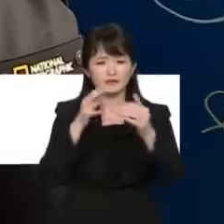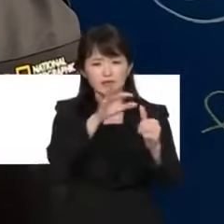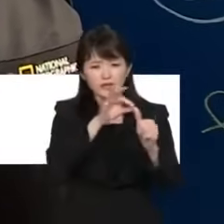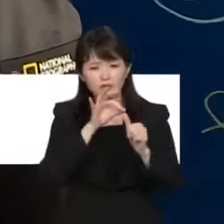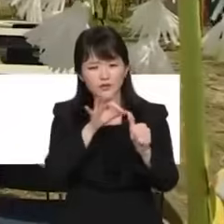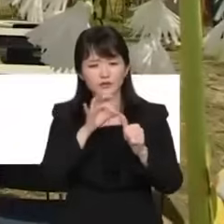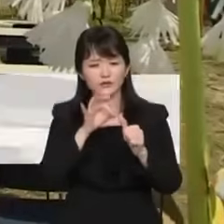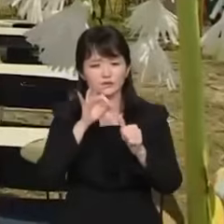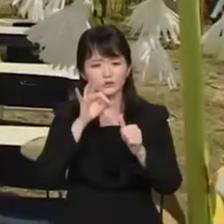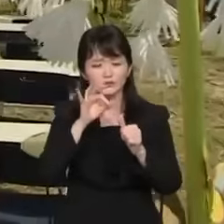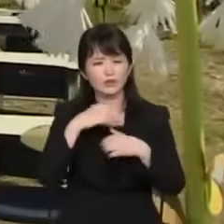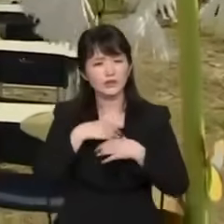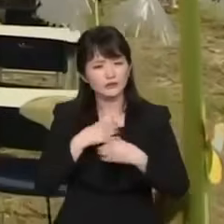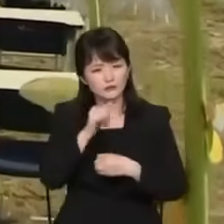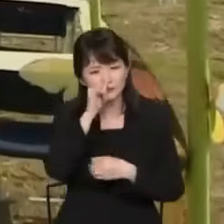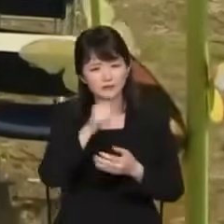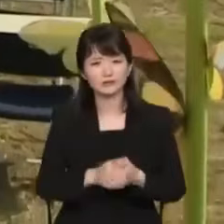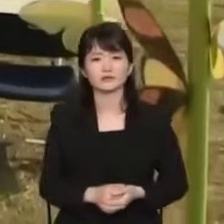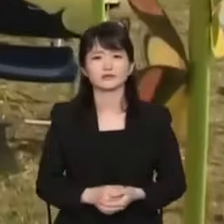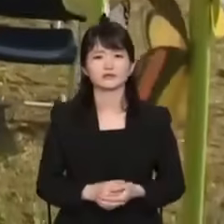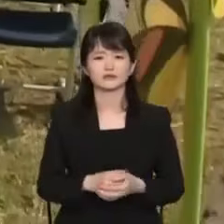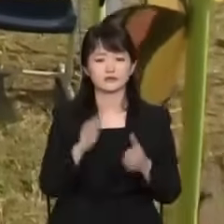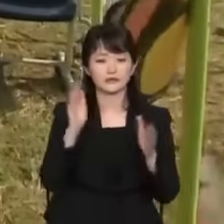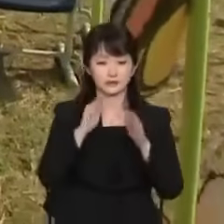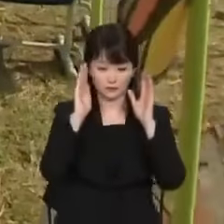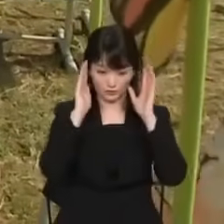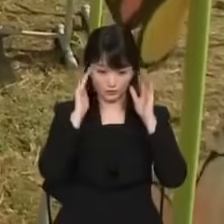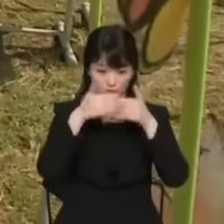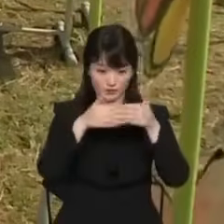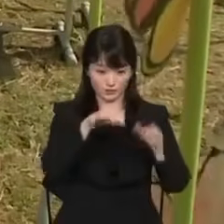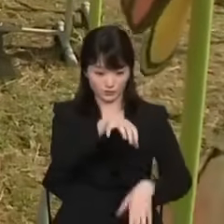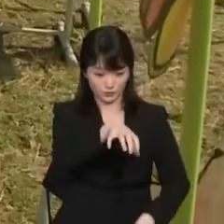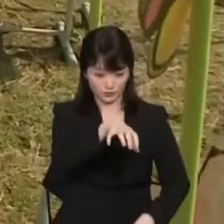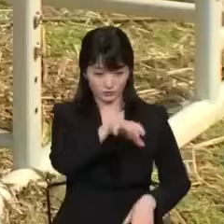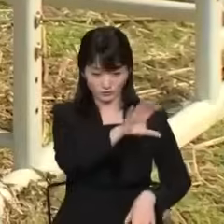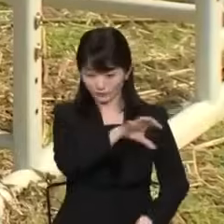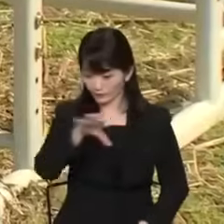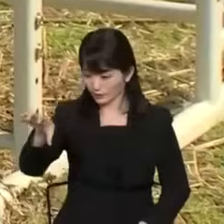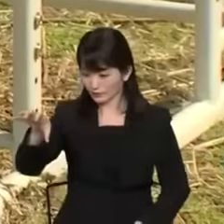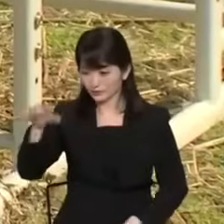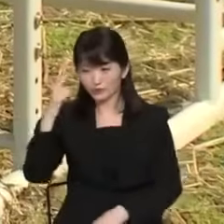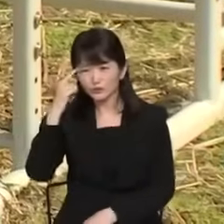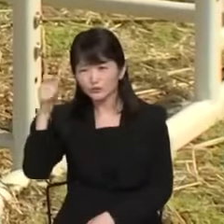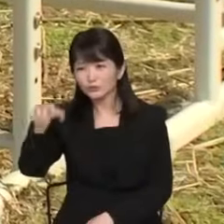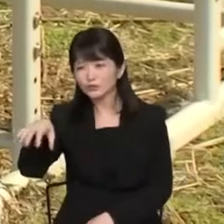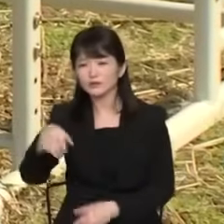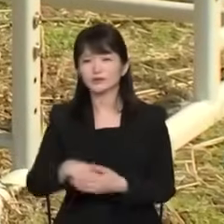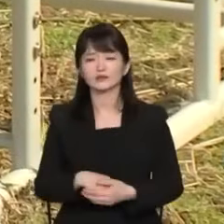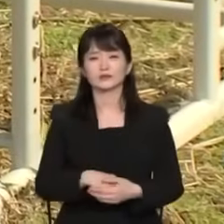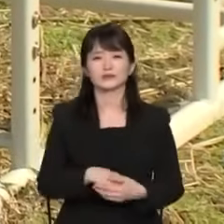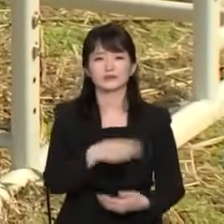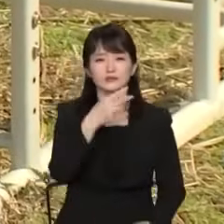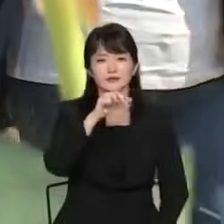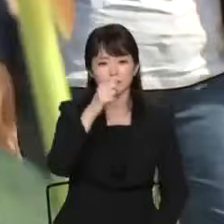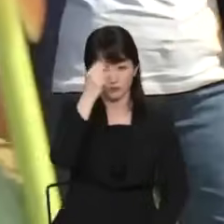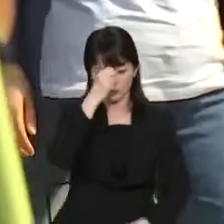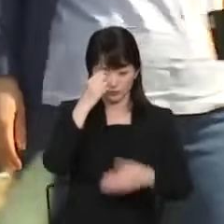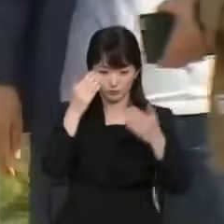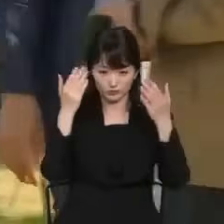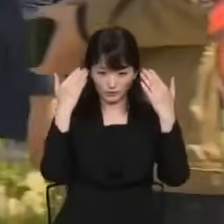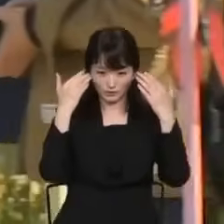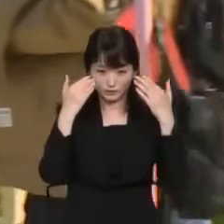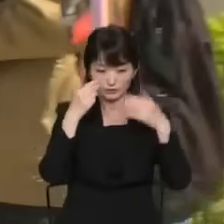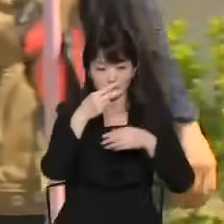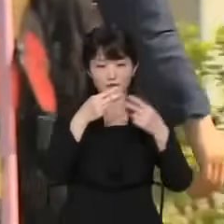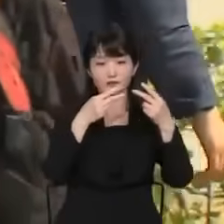안심하고 있다가 또. 아이들이 공부하던 교실을 본딴 추모 공간. 10반이었던 단원고 2학년, 8반이